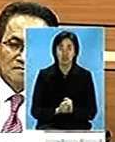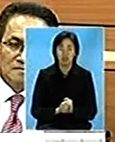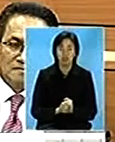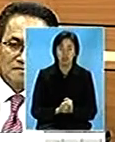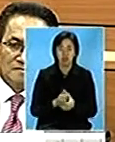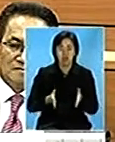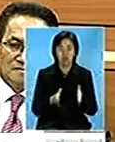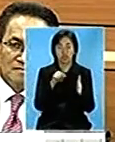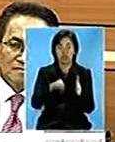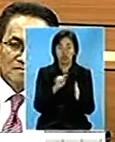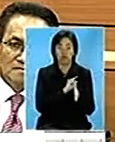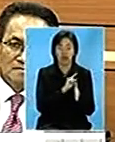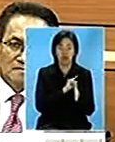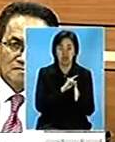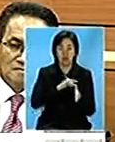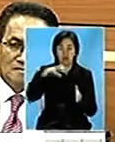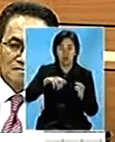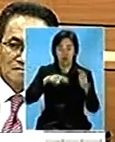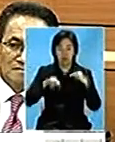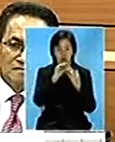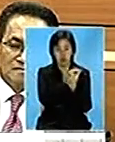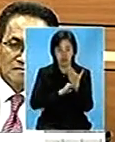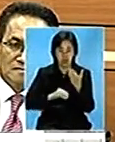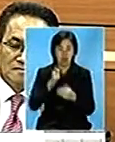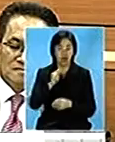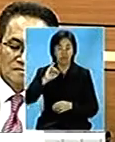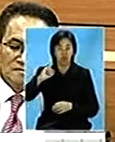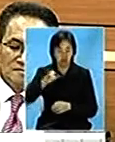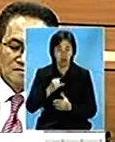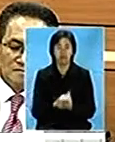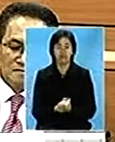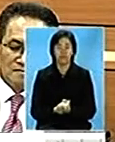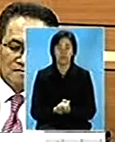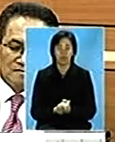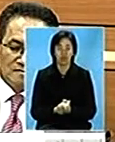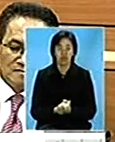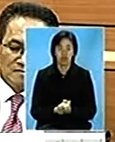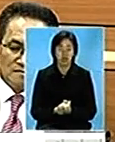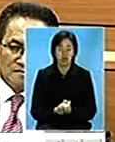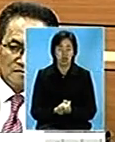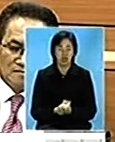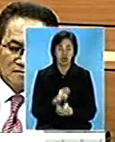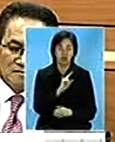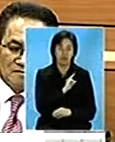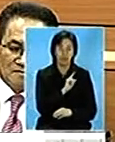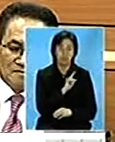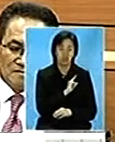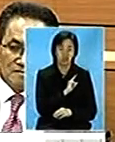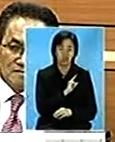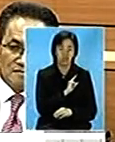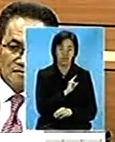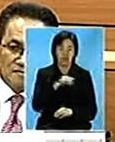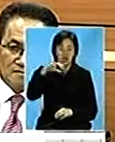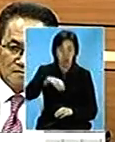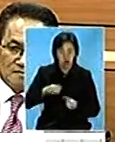ถนนที่อยู่ในความรับผิดชอบขององค์กรปกครองส่วนท้องถิ่นอบจกับรอยต่อที่อยู่ในความรับผิดชอบของทางหลวงช